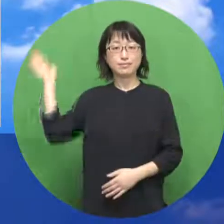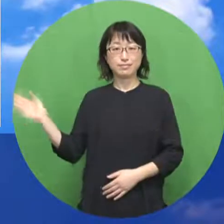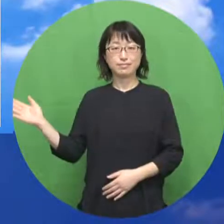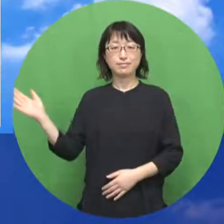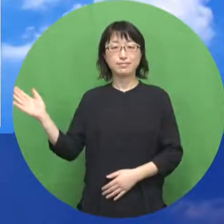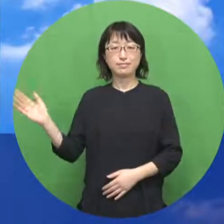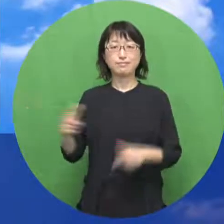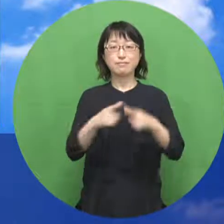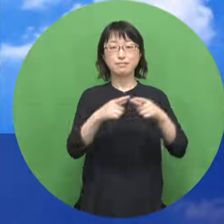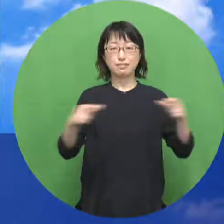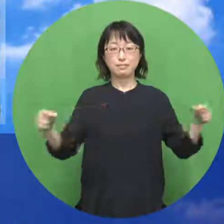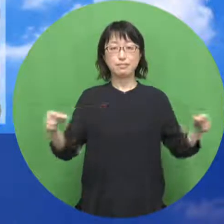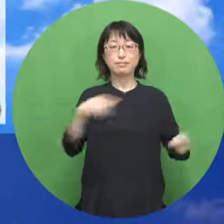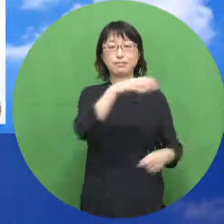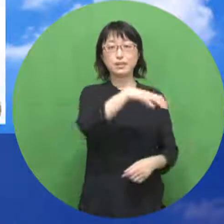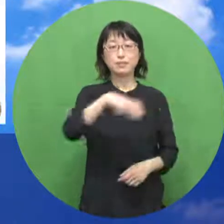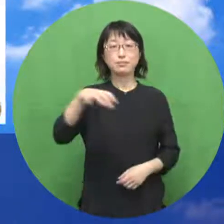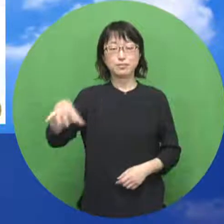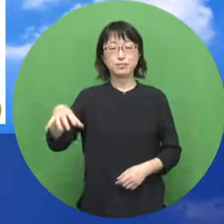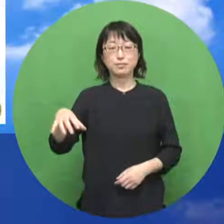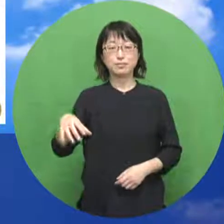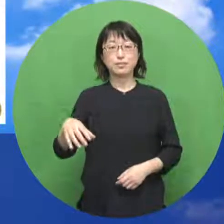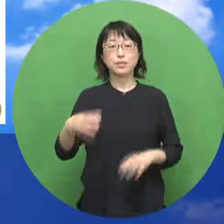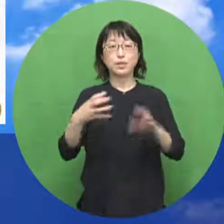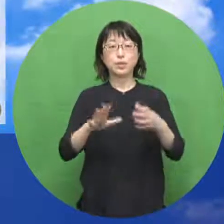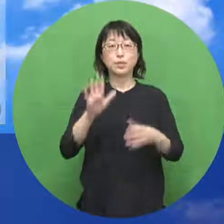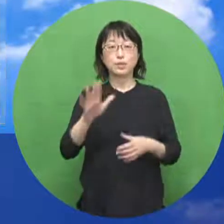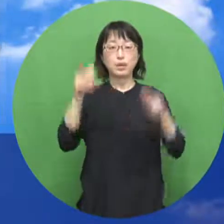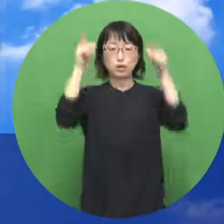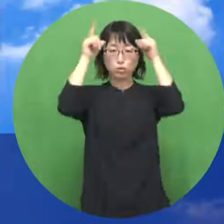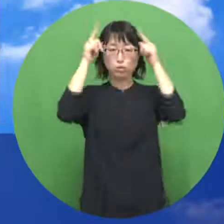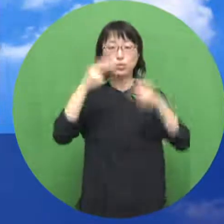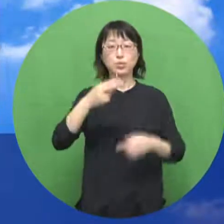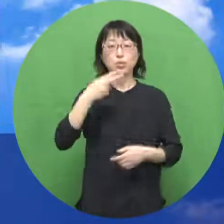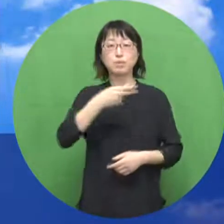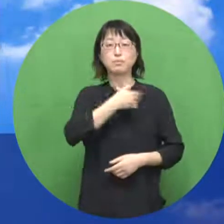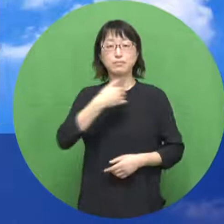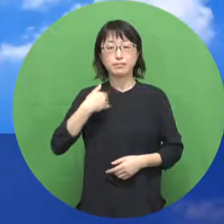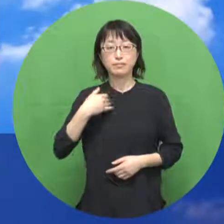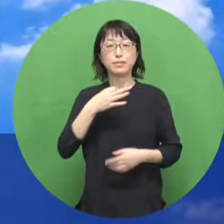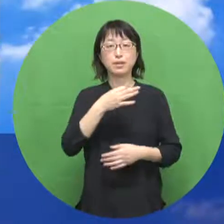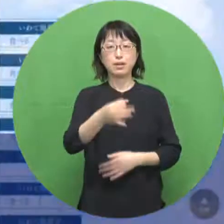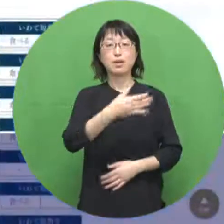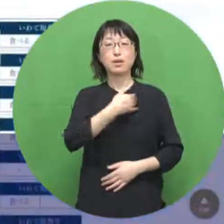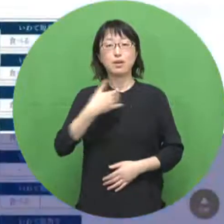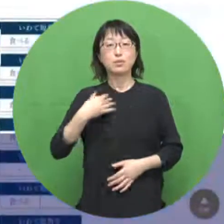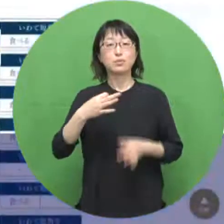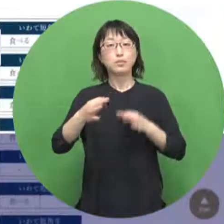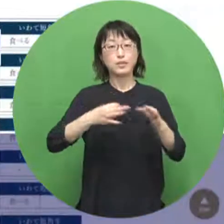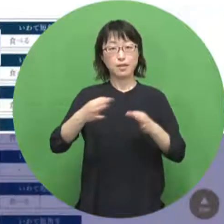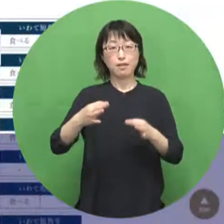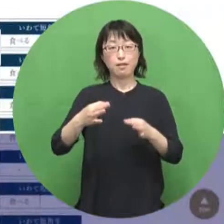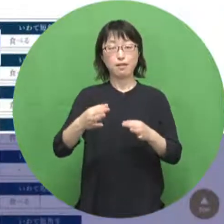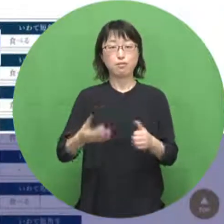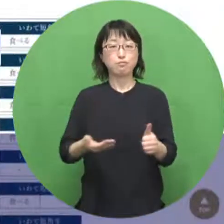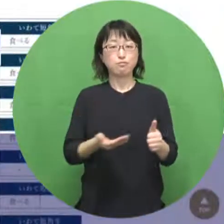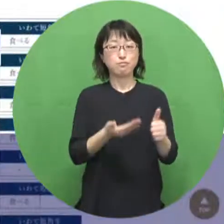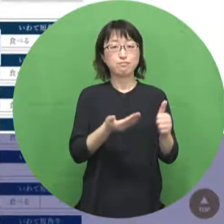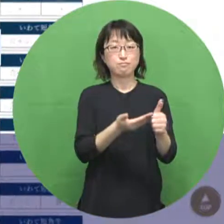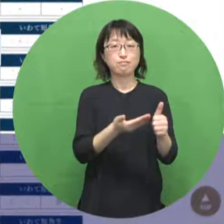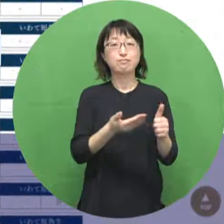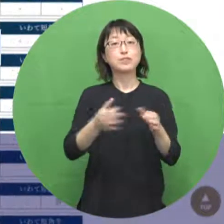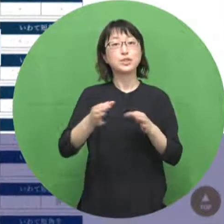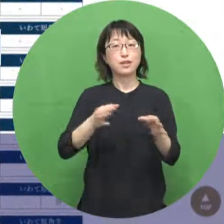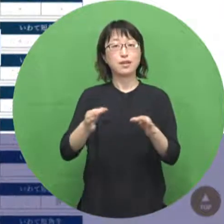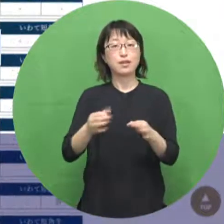ページでは全国各地の岩手牛が食べられるお店、購入できるお店を岩手牛取扱